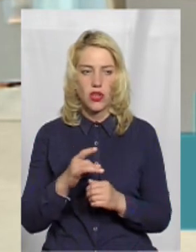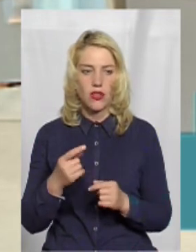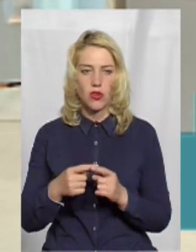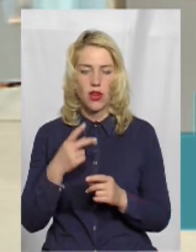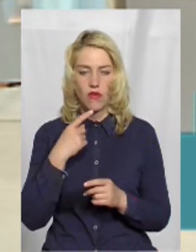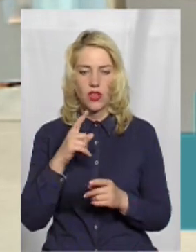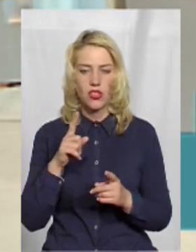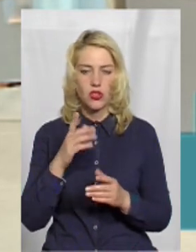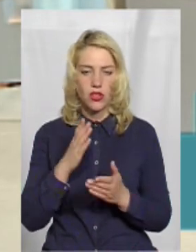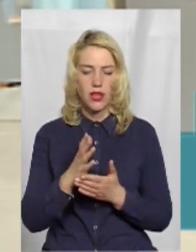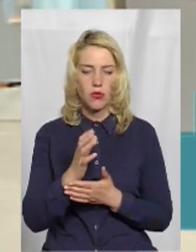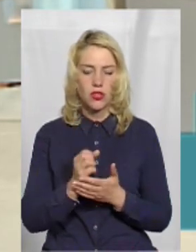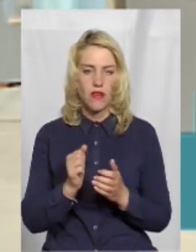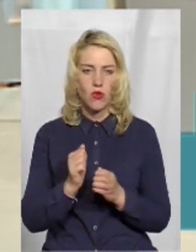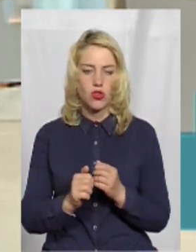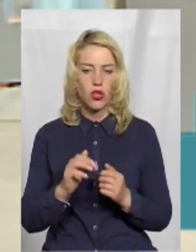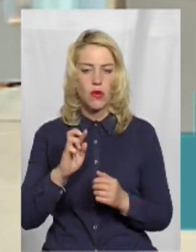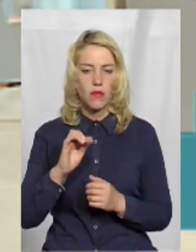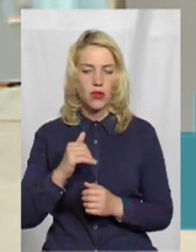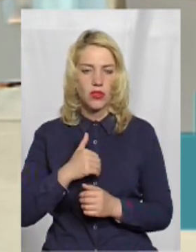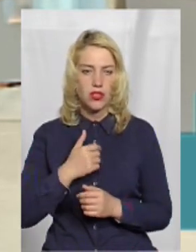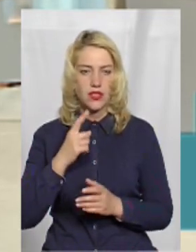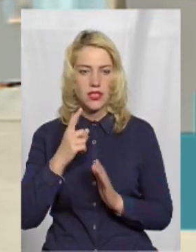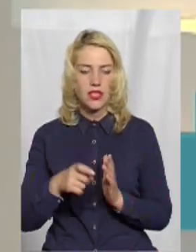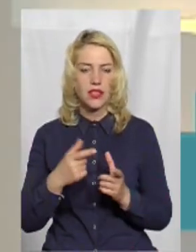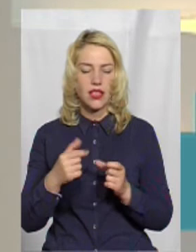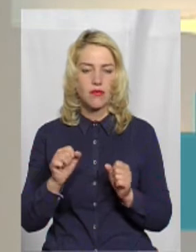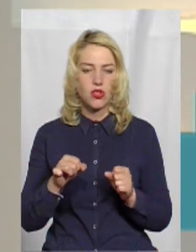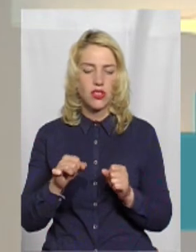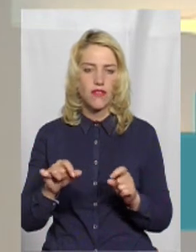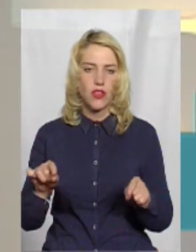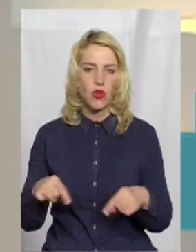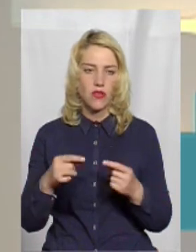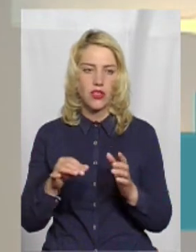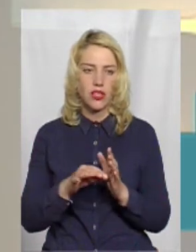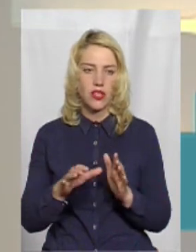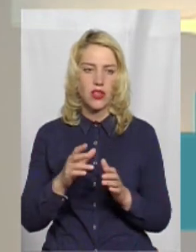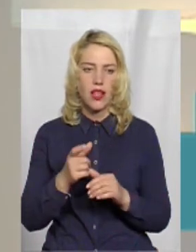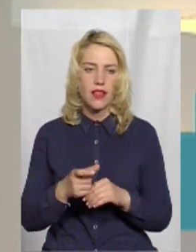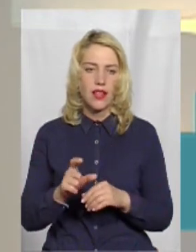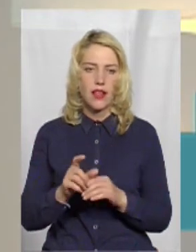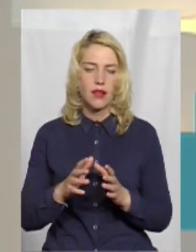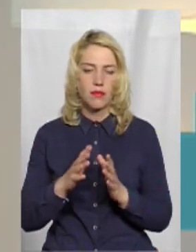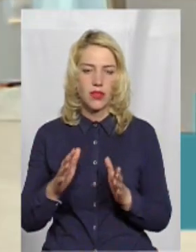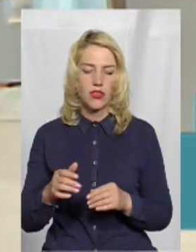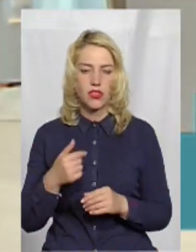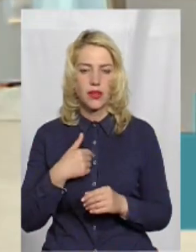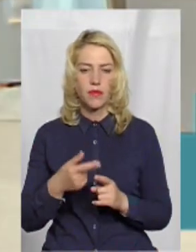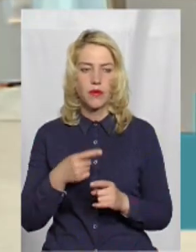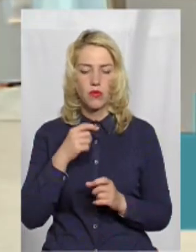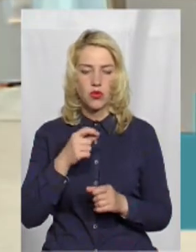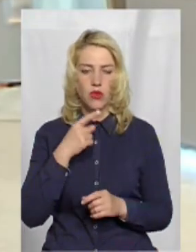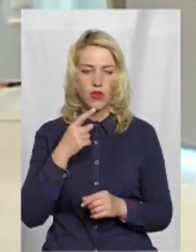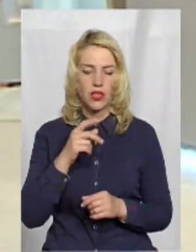фактично в кожному. Але хотілося б дізнатися, все ж таки, де можливості відновлюваної енергетики найбільші? Ну, от зі слів Валерія про Кам'янці